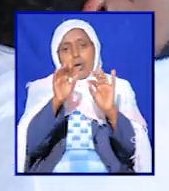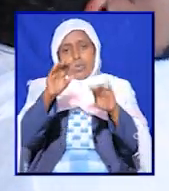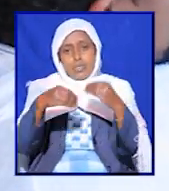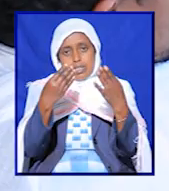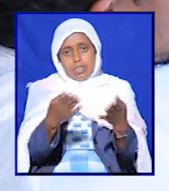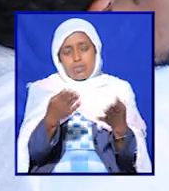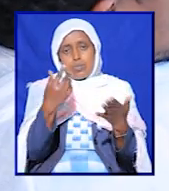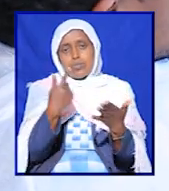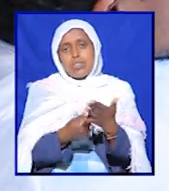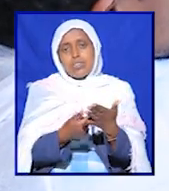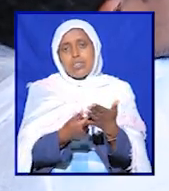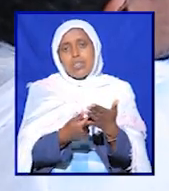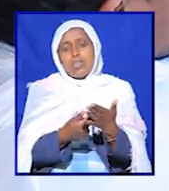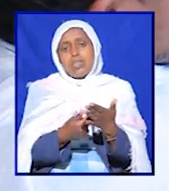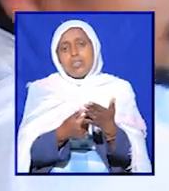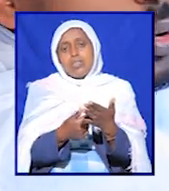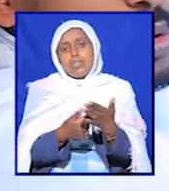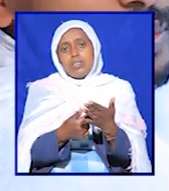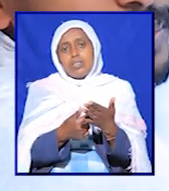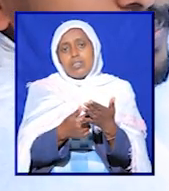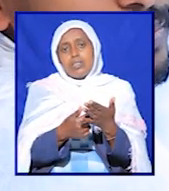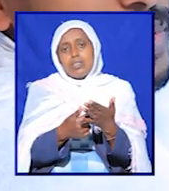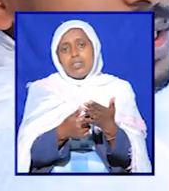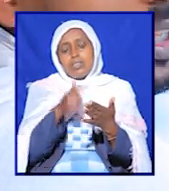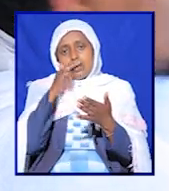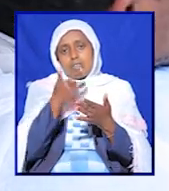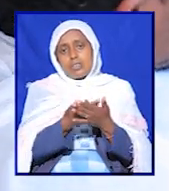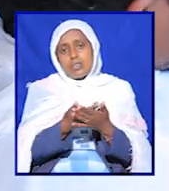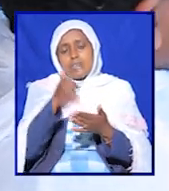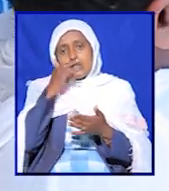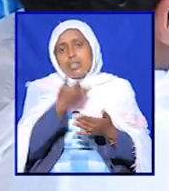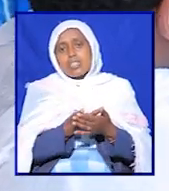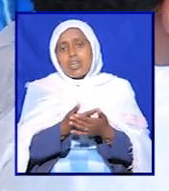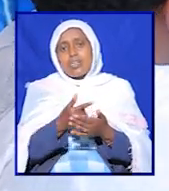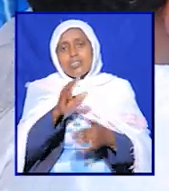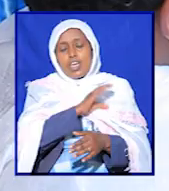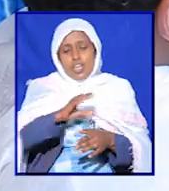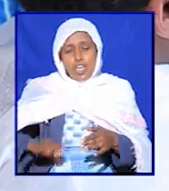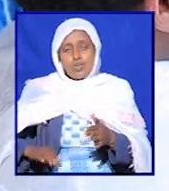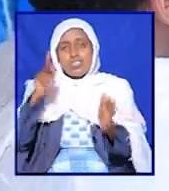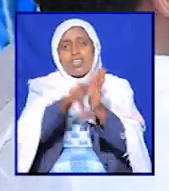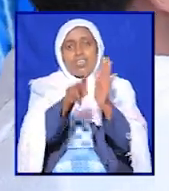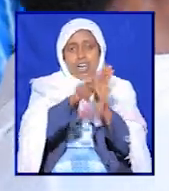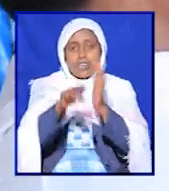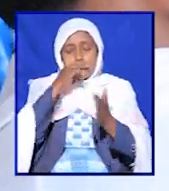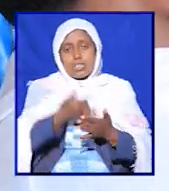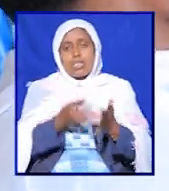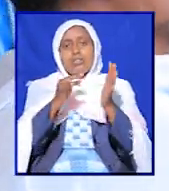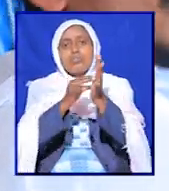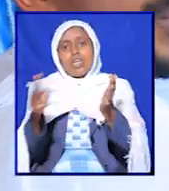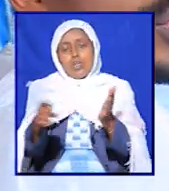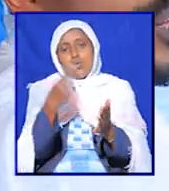ትርጓሜ ቢሰጣቸው እነዚህ የጻናቱ ሄሮስ ያስፈጃቸው ጻናት ምሳሌም ሆነው